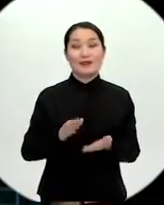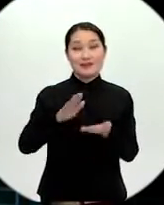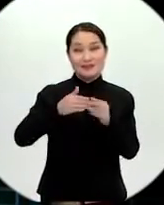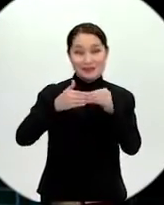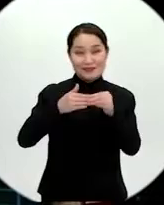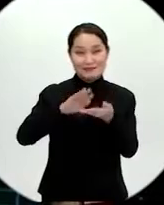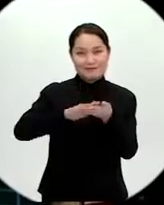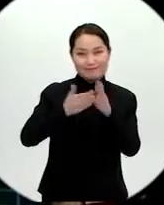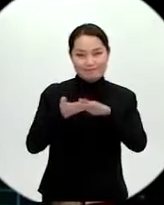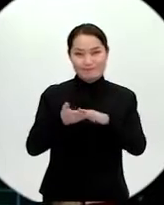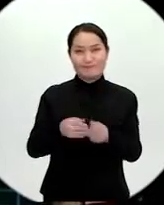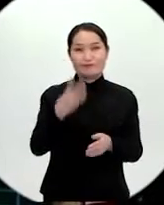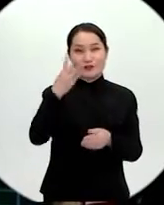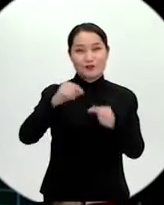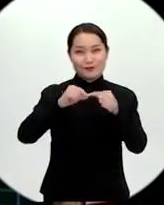нугламаар дөрвөн ширхэг